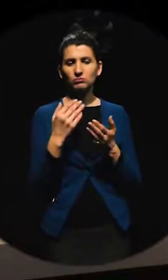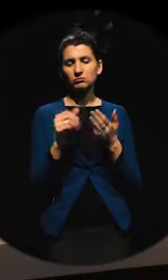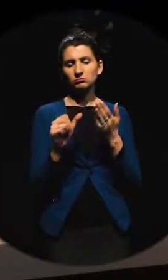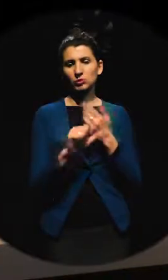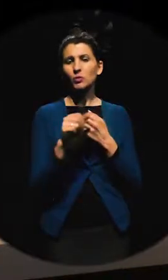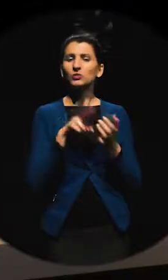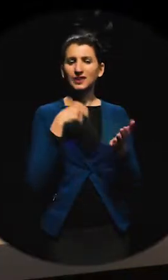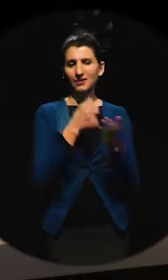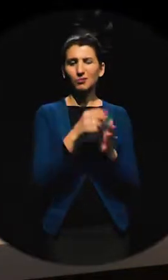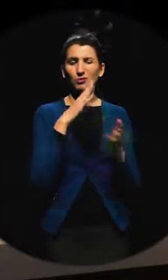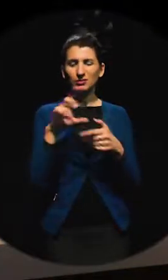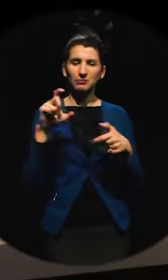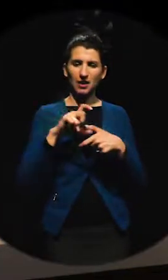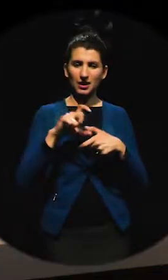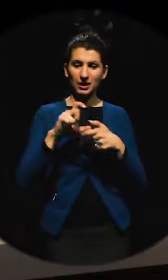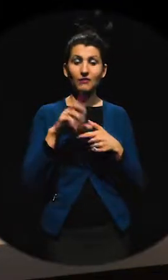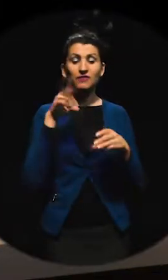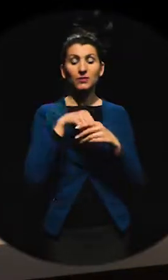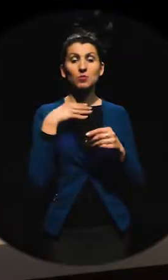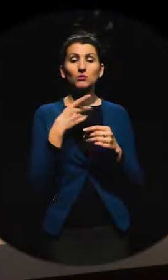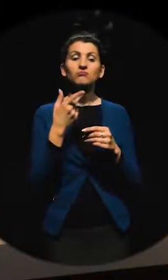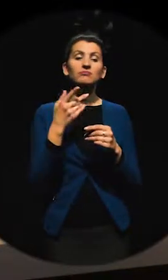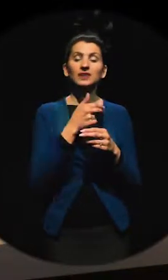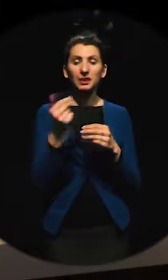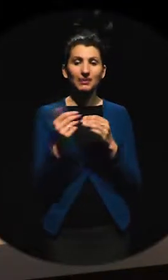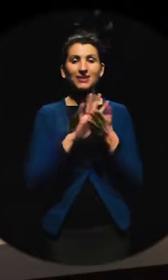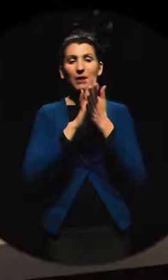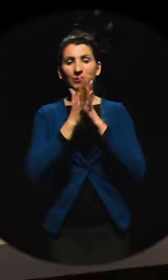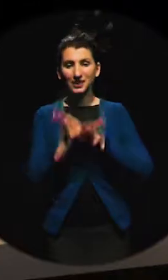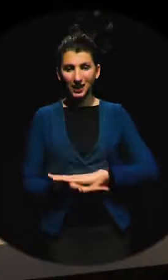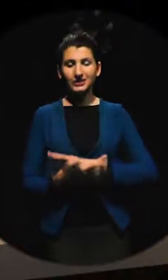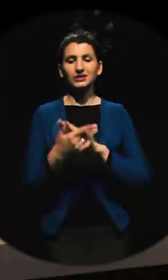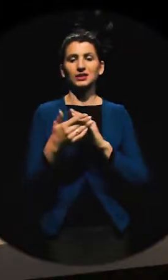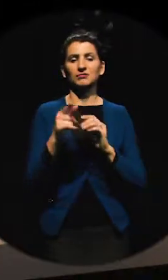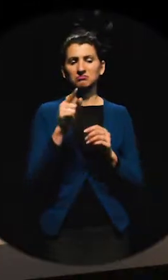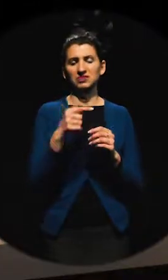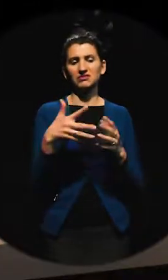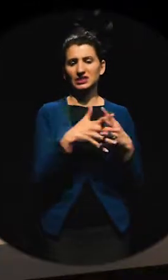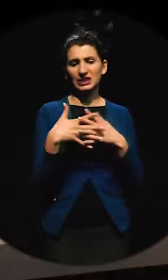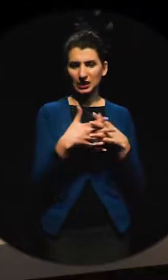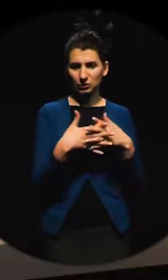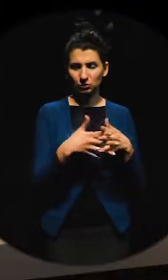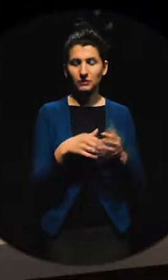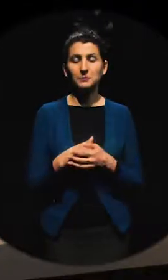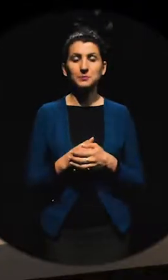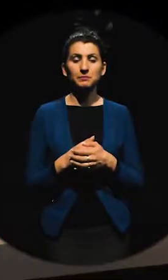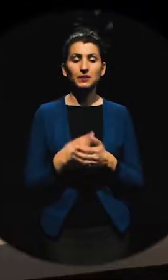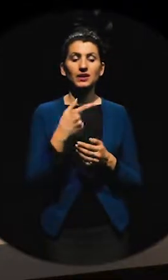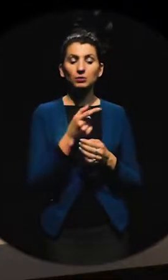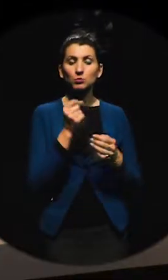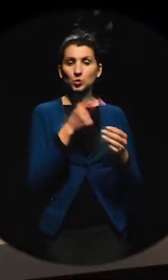regulował prawa o rehabilitacji w Stanach Zjednoczonych, w którym to właśnie ta sekcja 504 zawierała